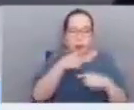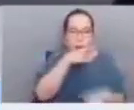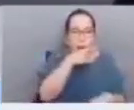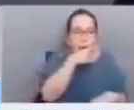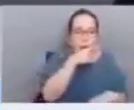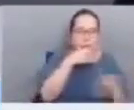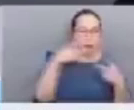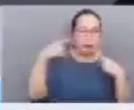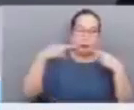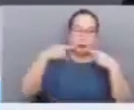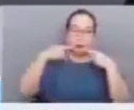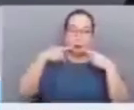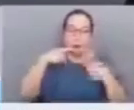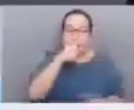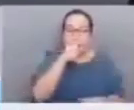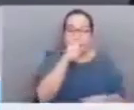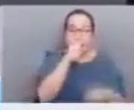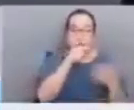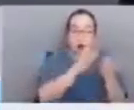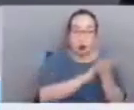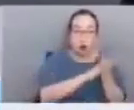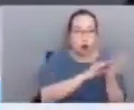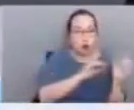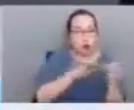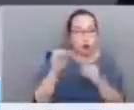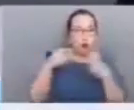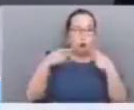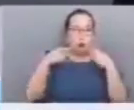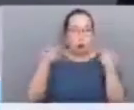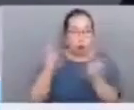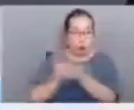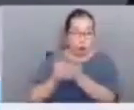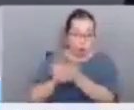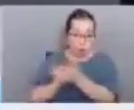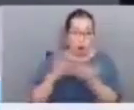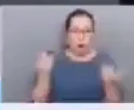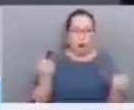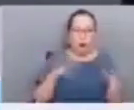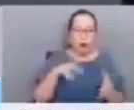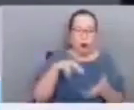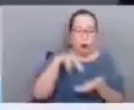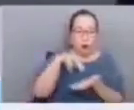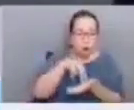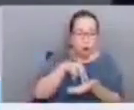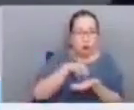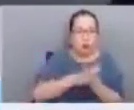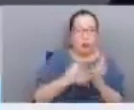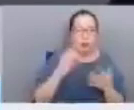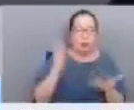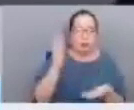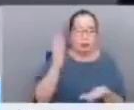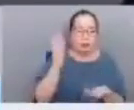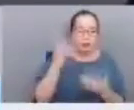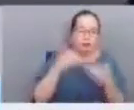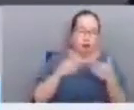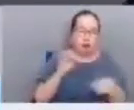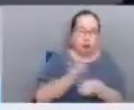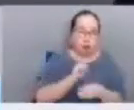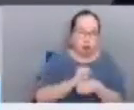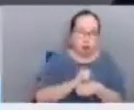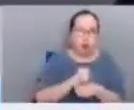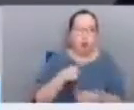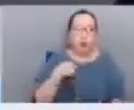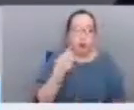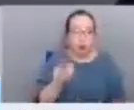amortization sa GSIS. So, talaga kami ho lahat magbabayad tuition at saka yung mga school fees. Magsisimula po kayo magbayad on